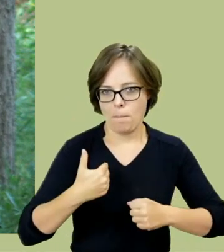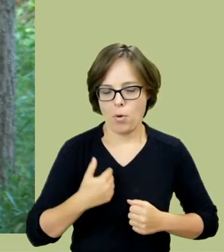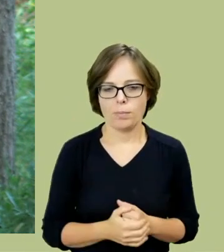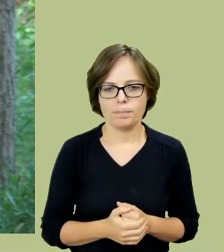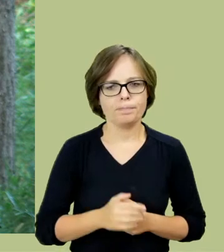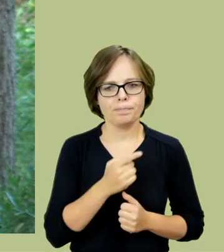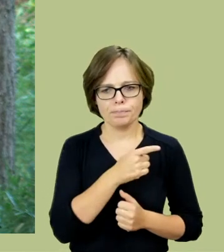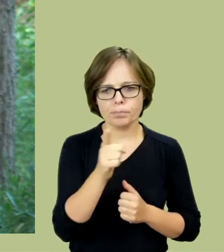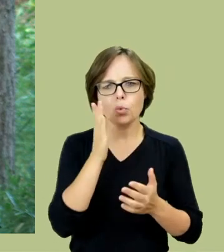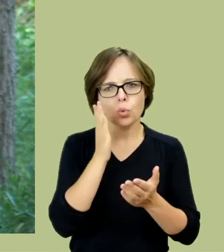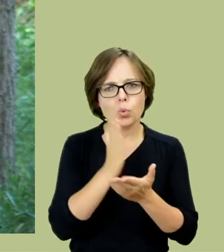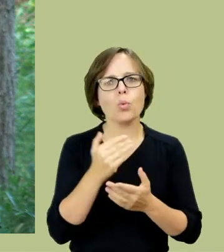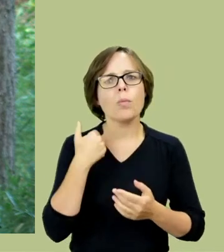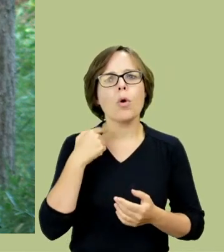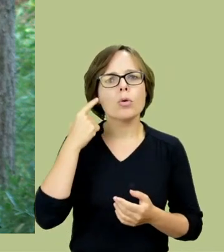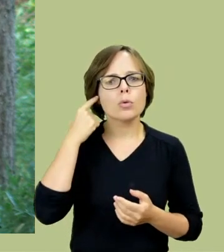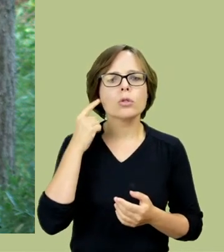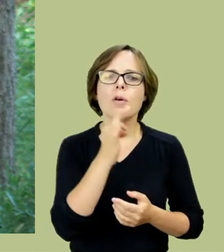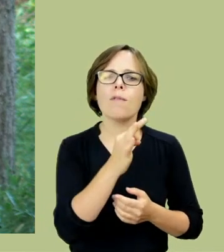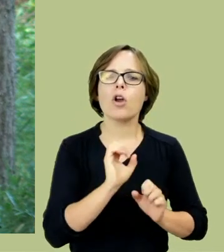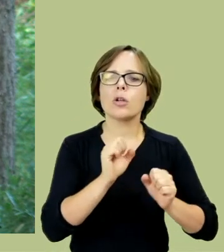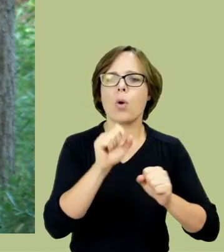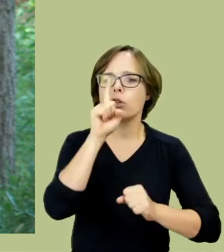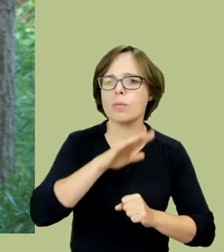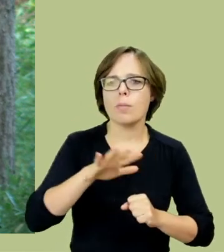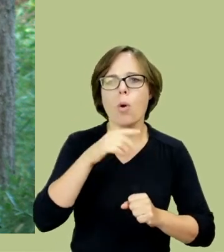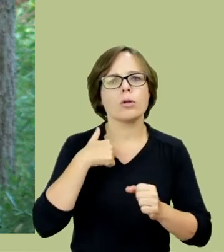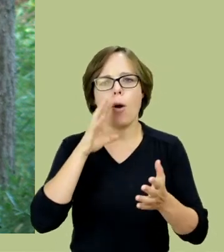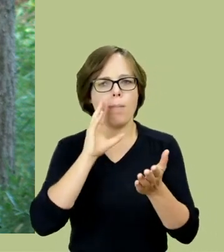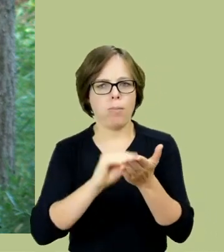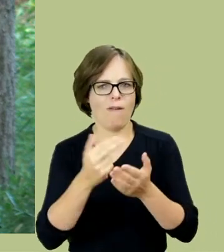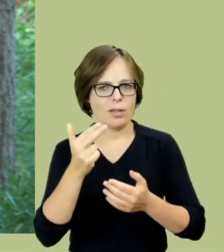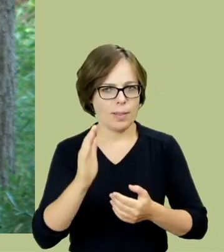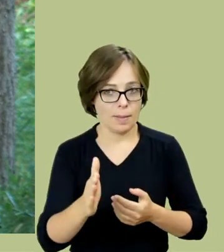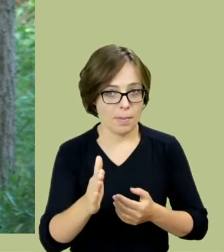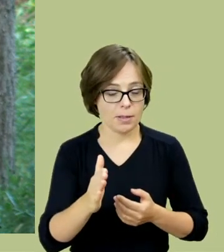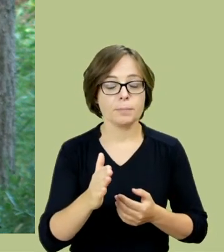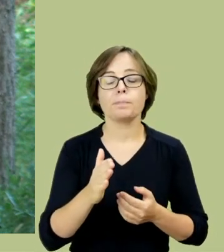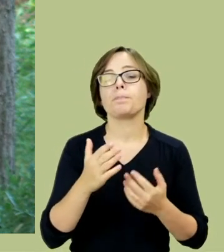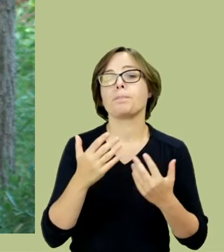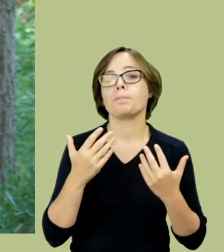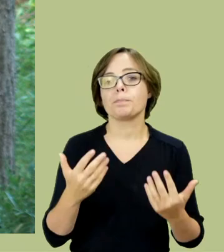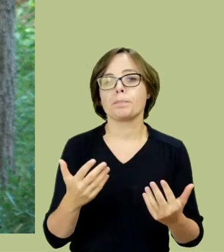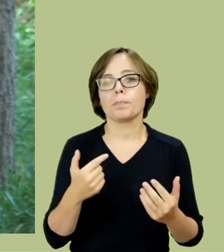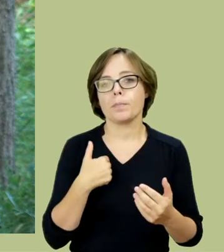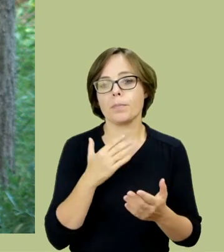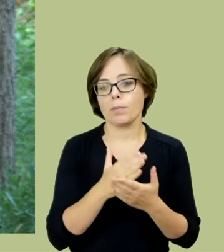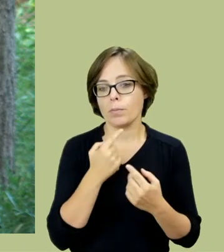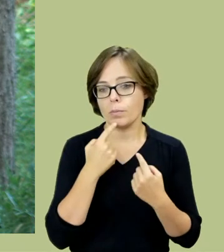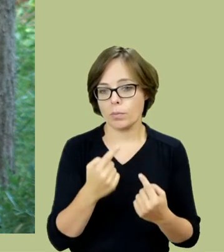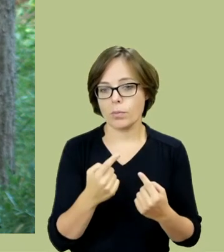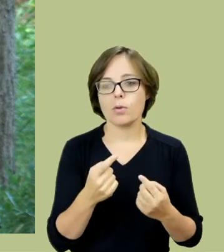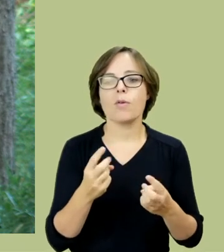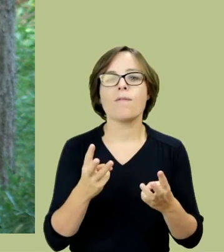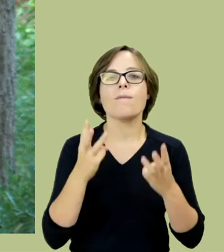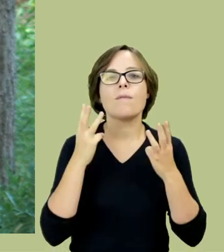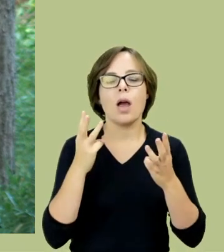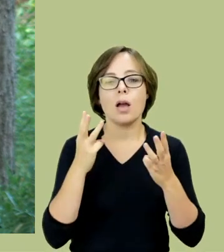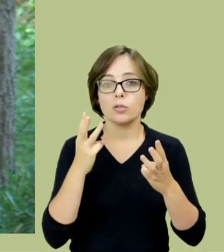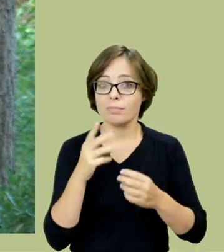Państwo o jej działalności społecznej, więc nie będę tego powtarzać. Powiem tylko, że ważne jest to, że